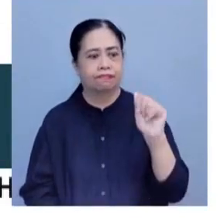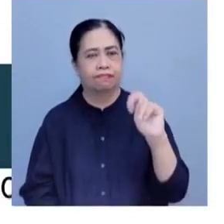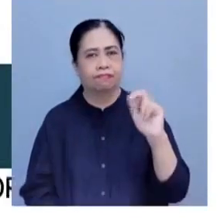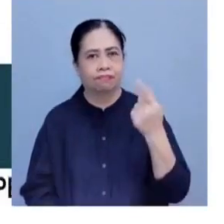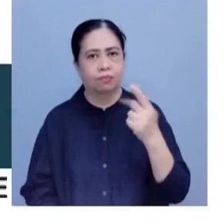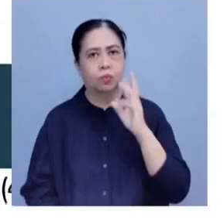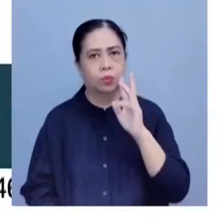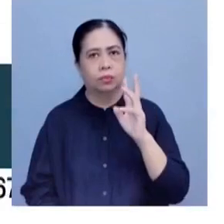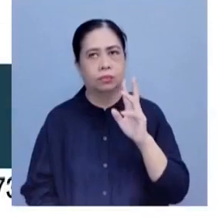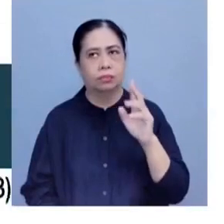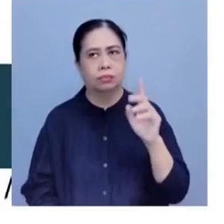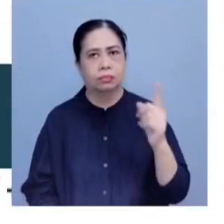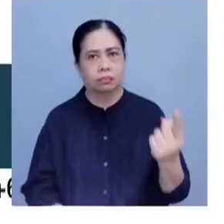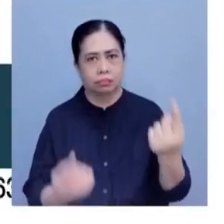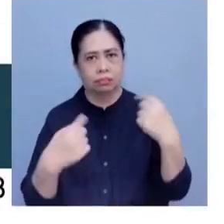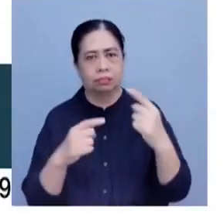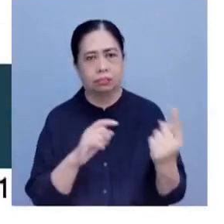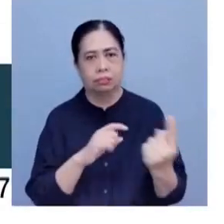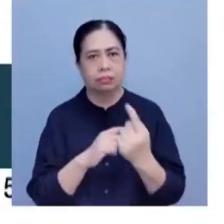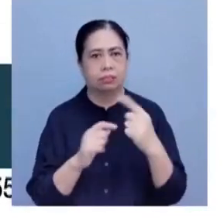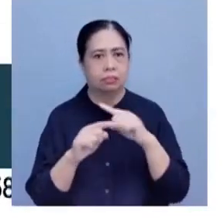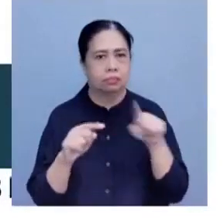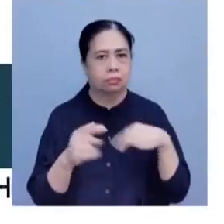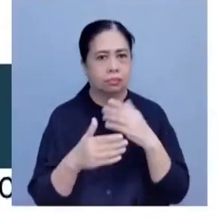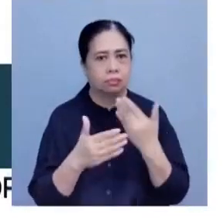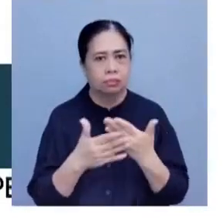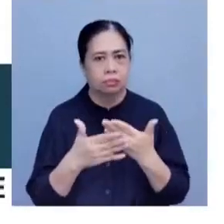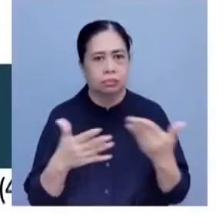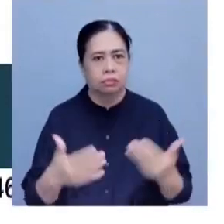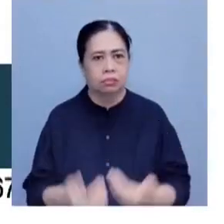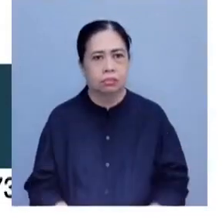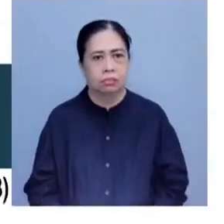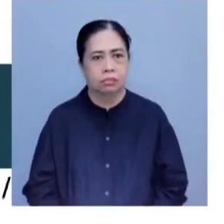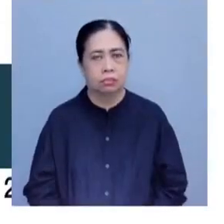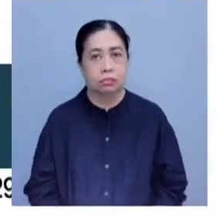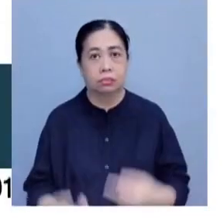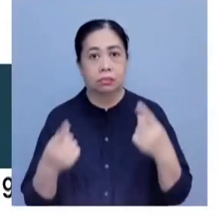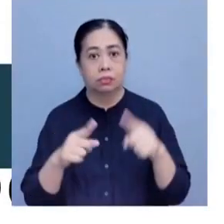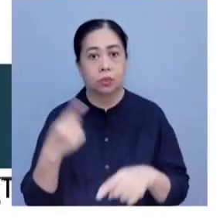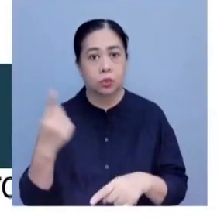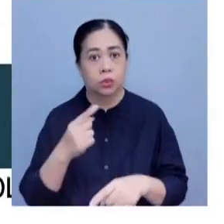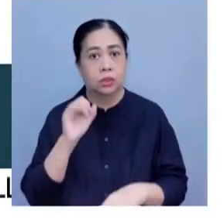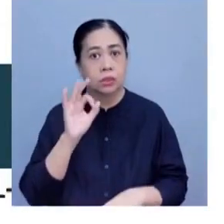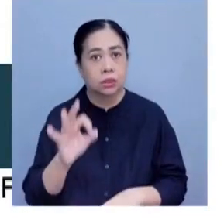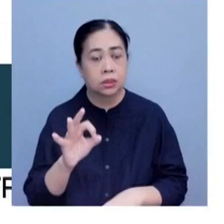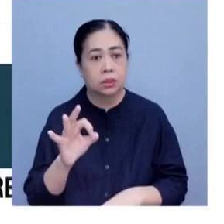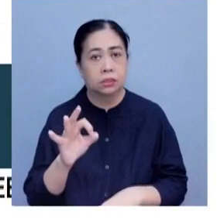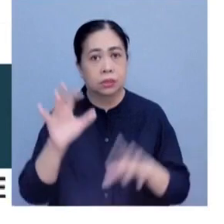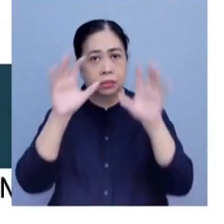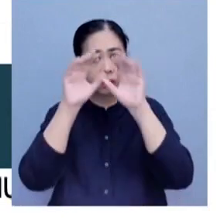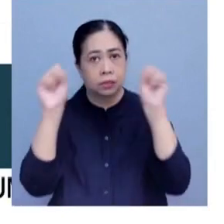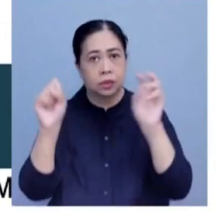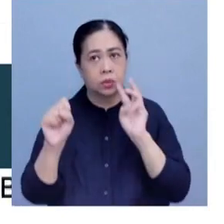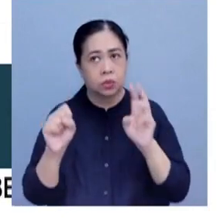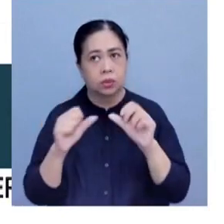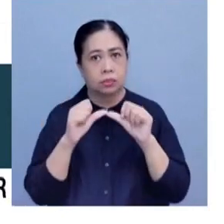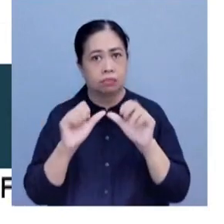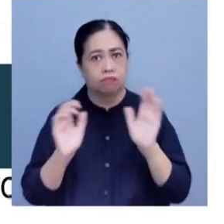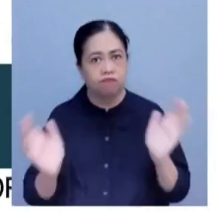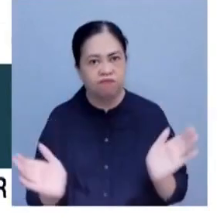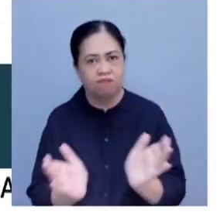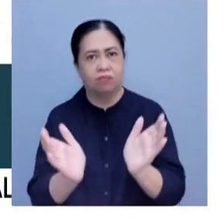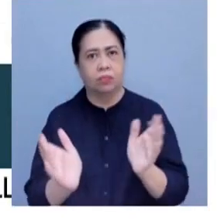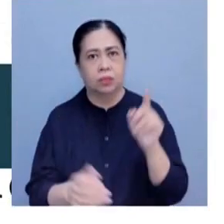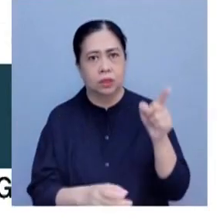na. But ito, lahat ng ito ay matutupad lang kung ang pangulo ay magpupursige na siya